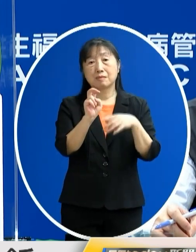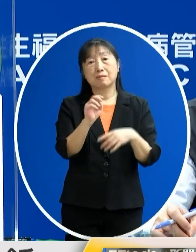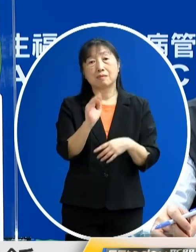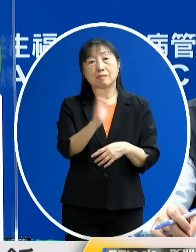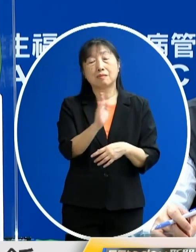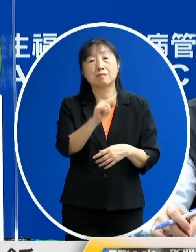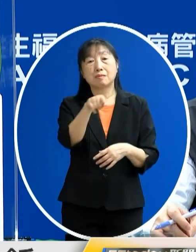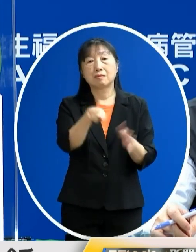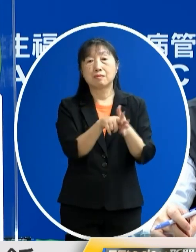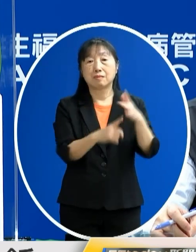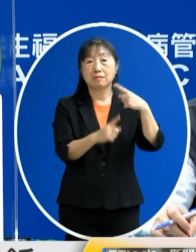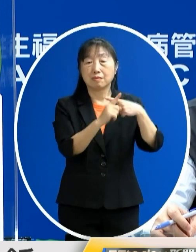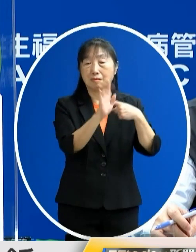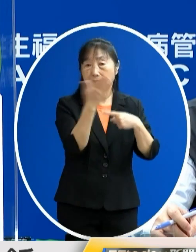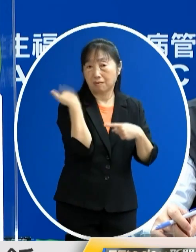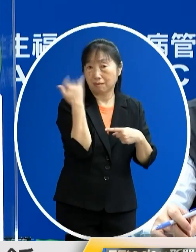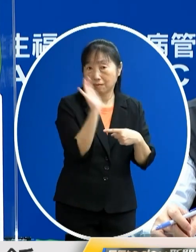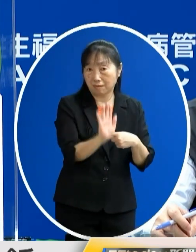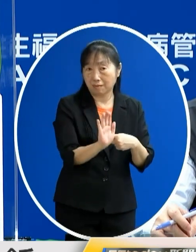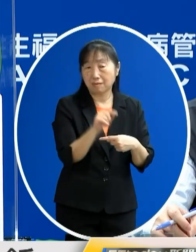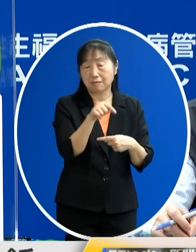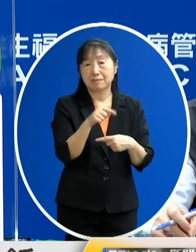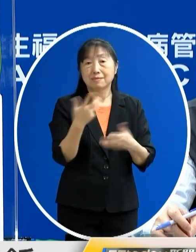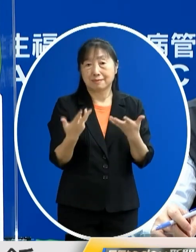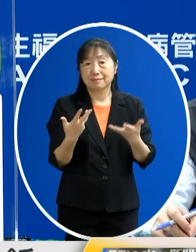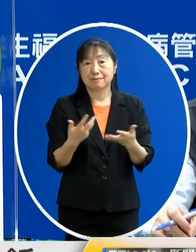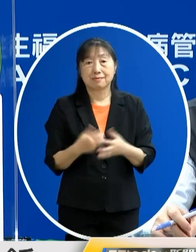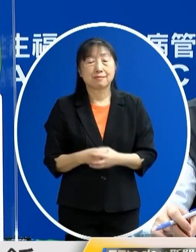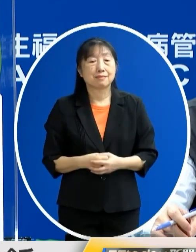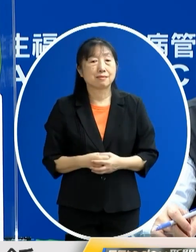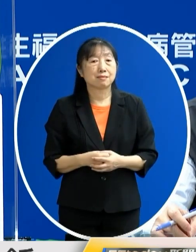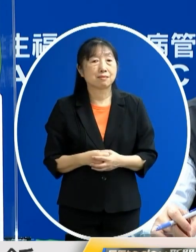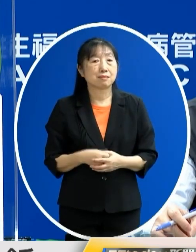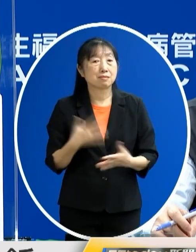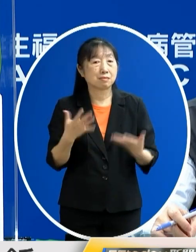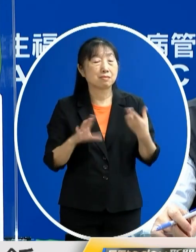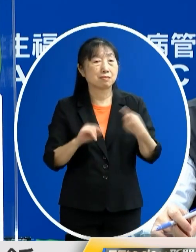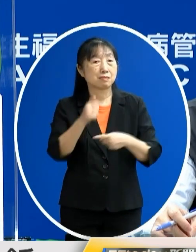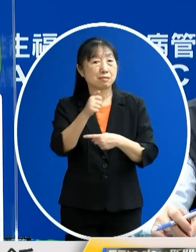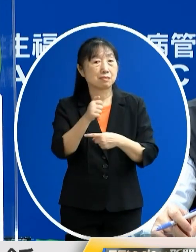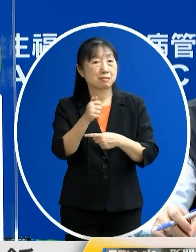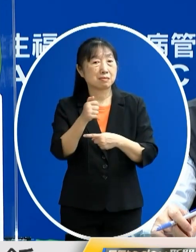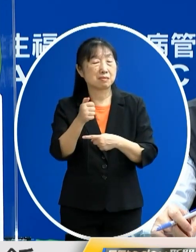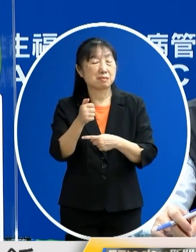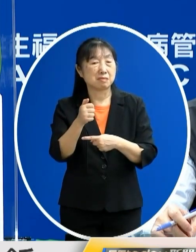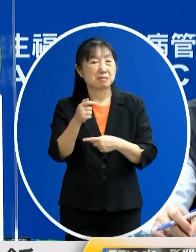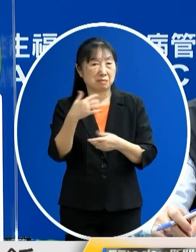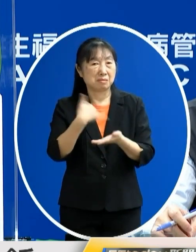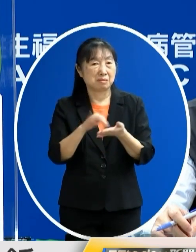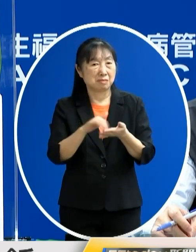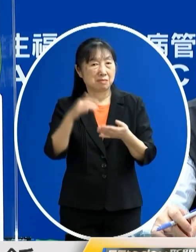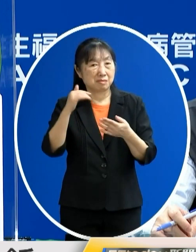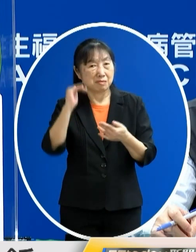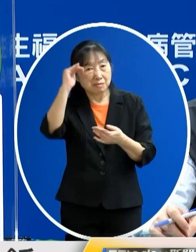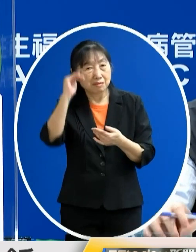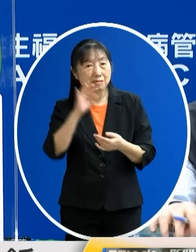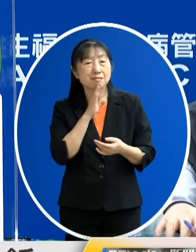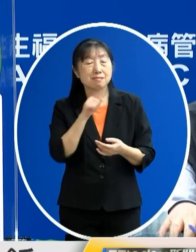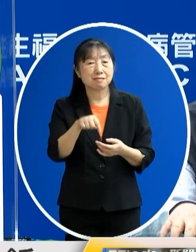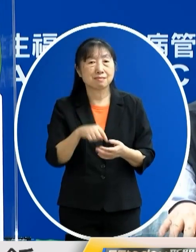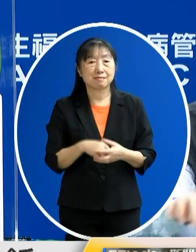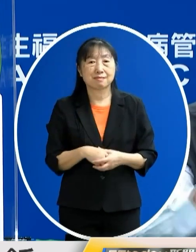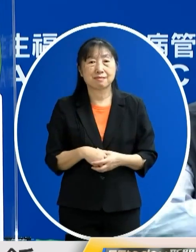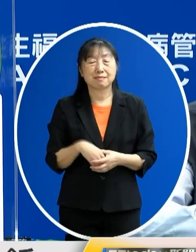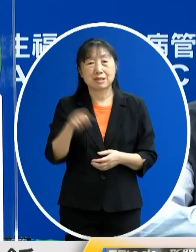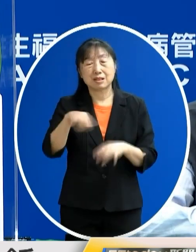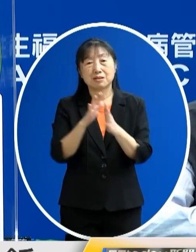经有染过疫的一定是几乎是能够验出来能够到达50%就很高了。那就很高的比例都